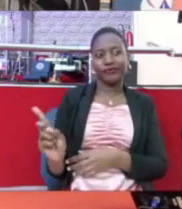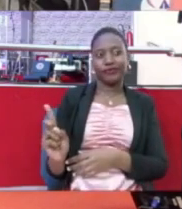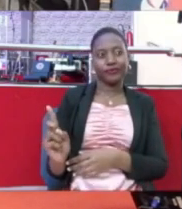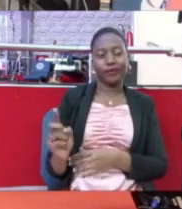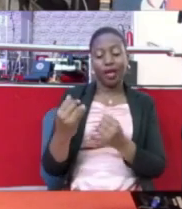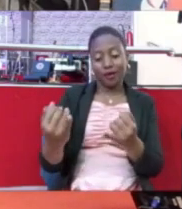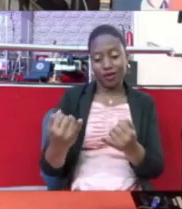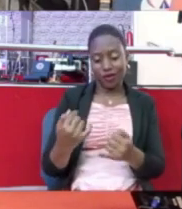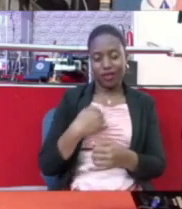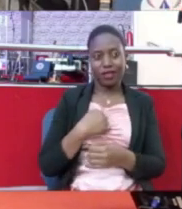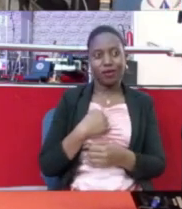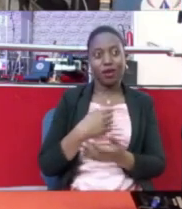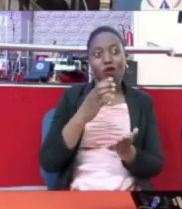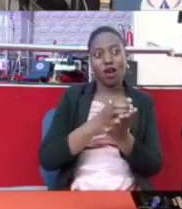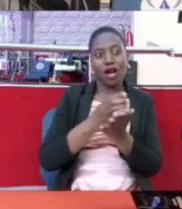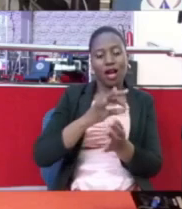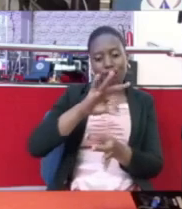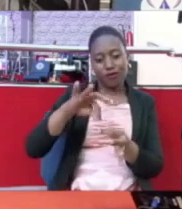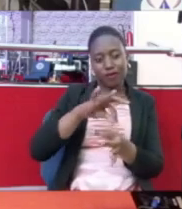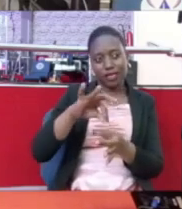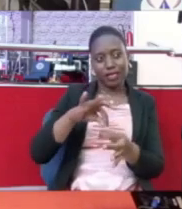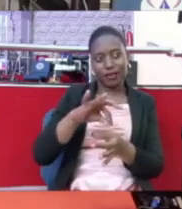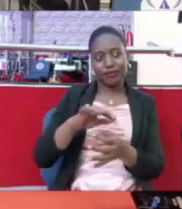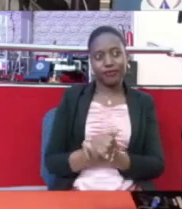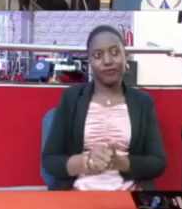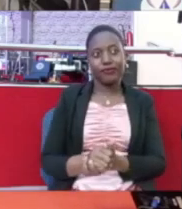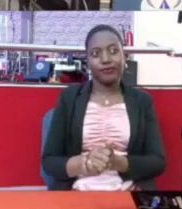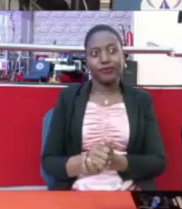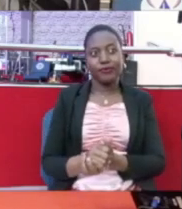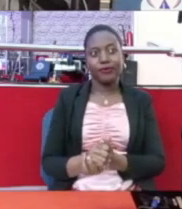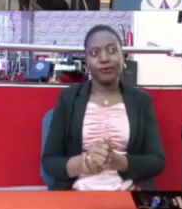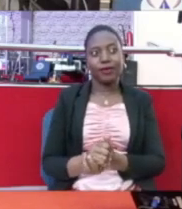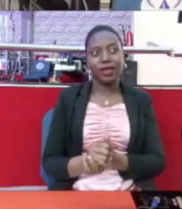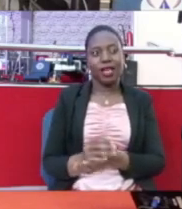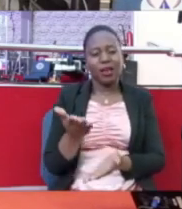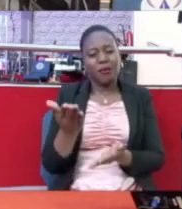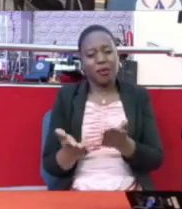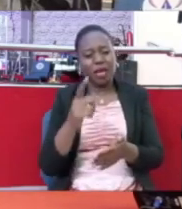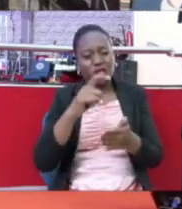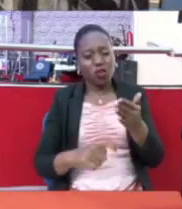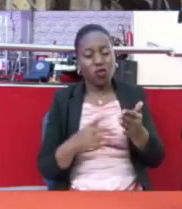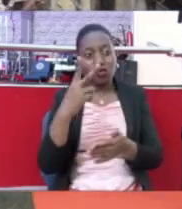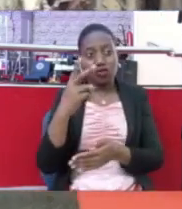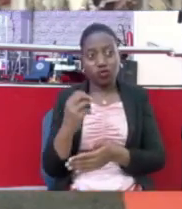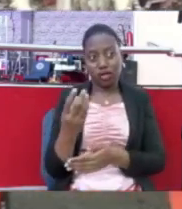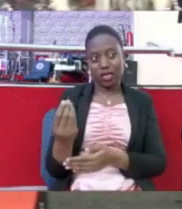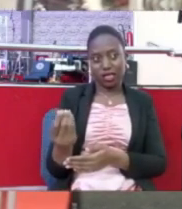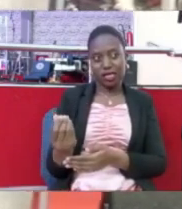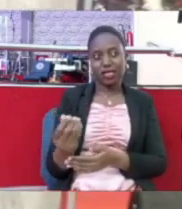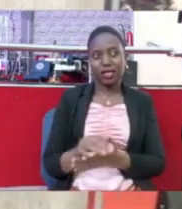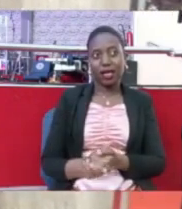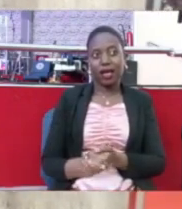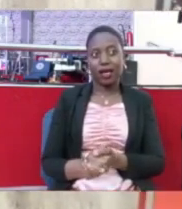me for a cup of tea. Niite tukashiriki kikombe cha chai. It can cost you 20 shillings. Inaweza ikakuchukua tu shilingi